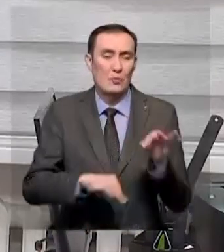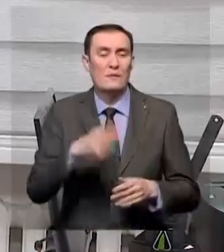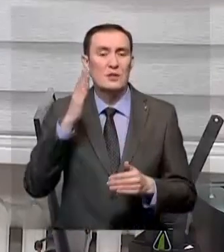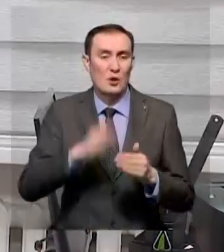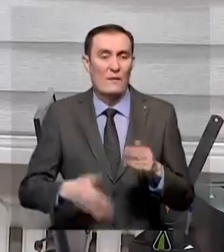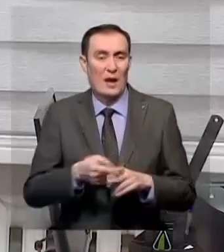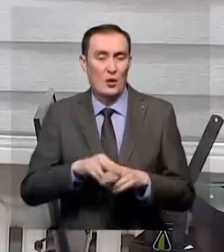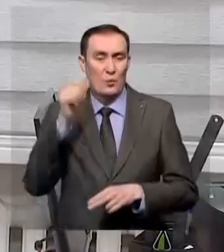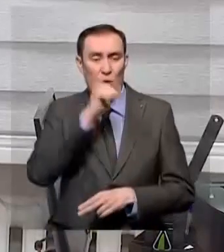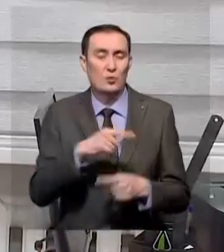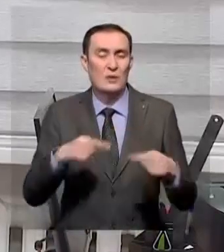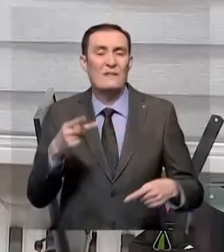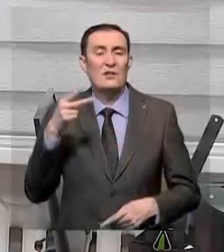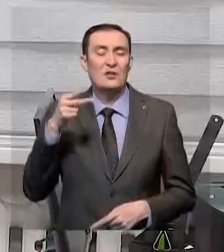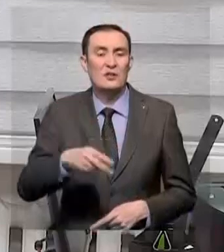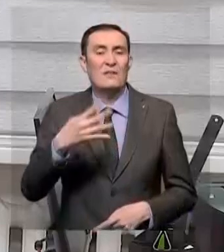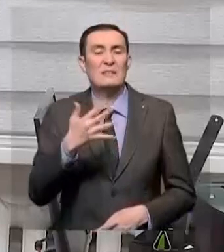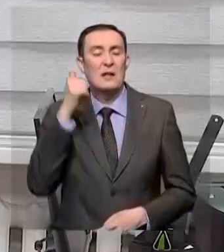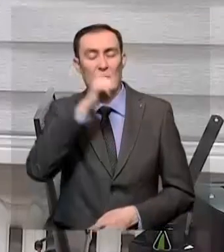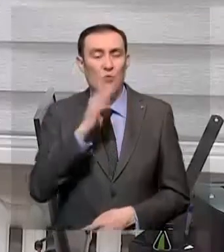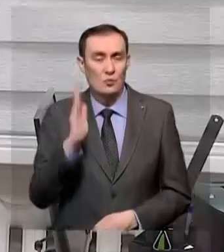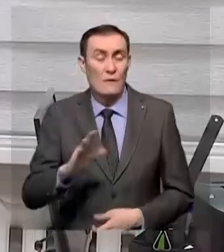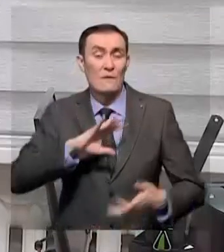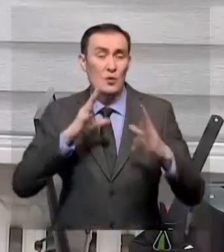завершим в этом году, остальные в 2025